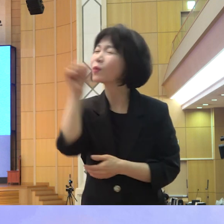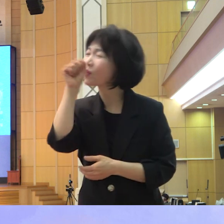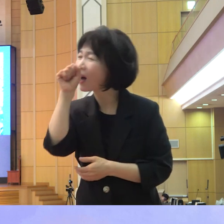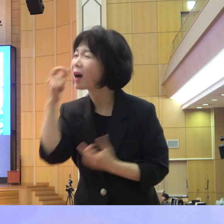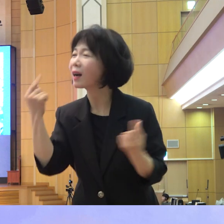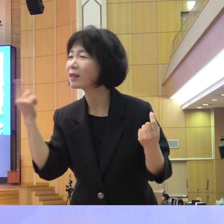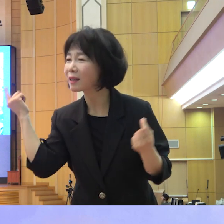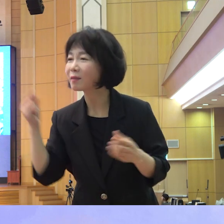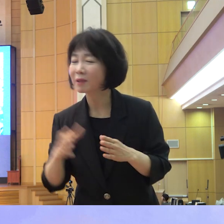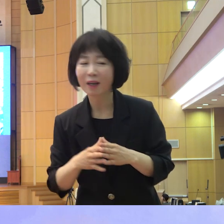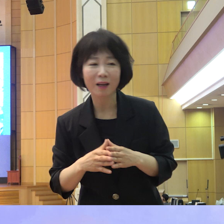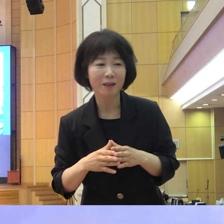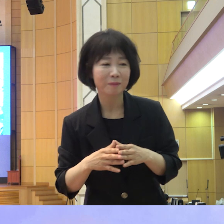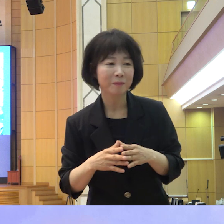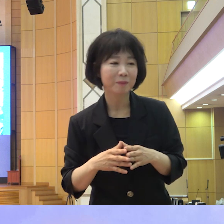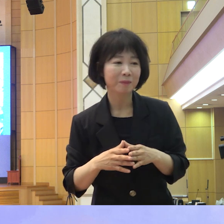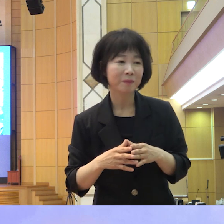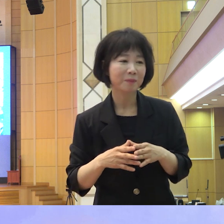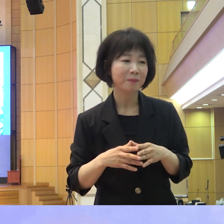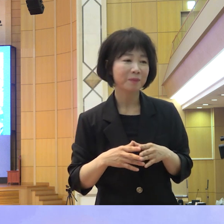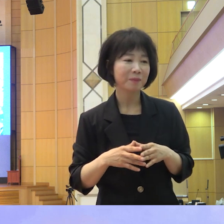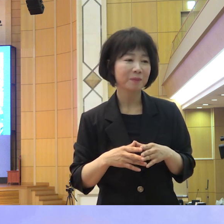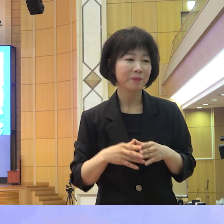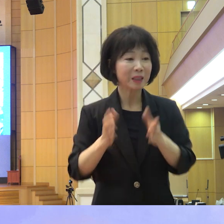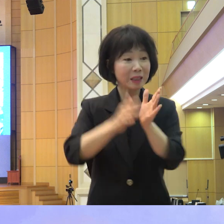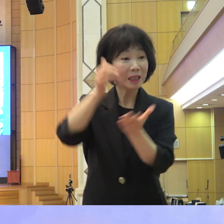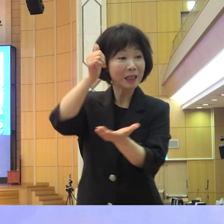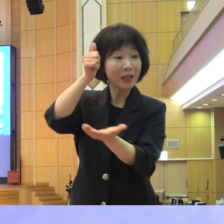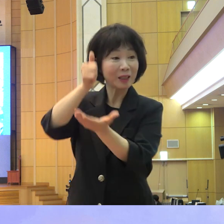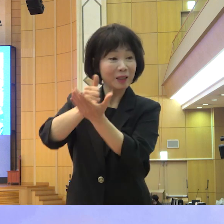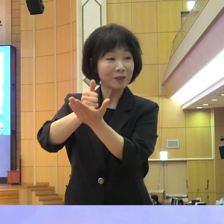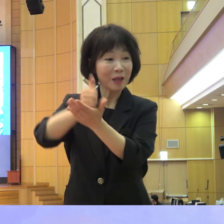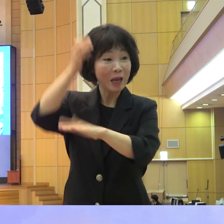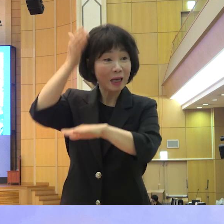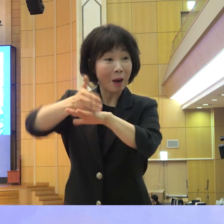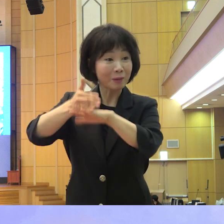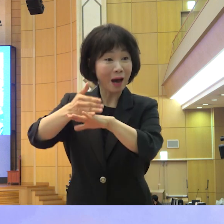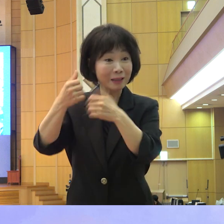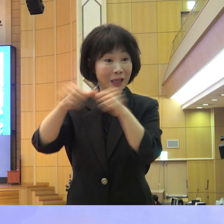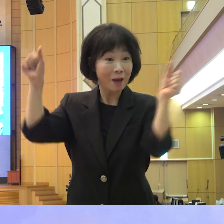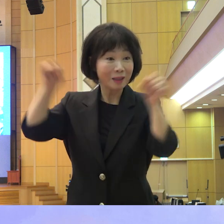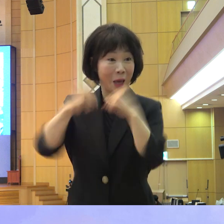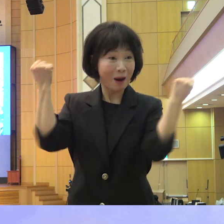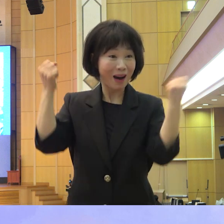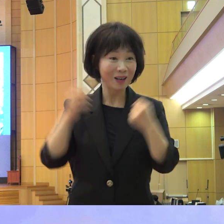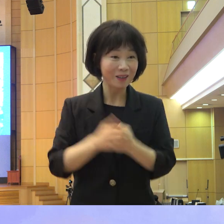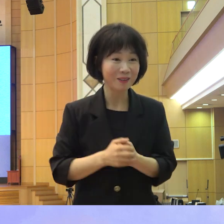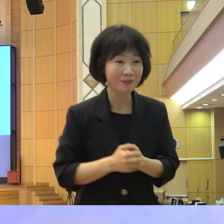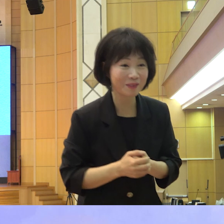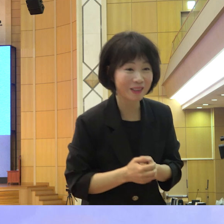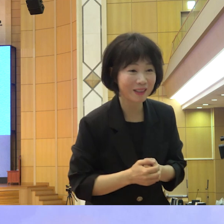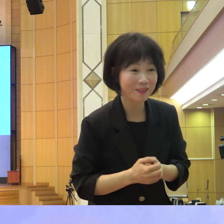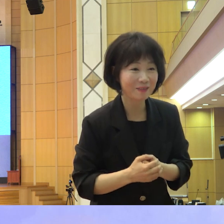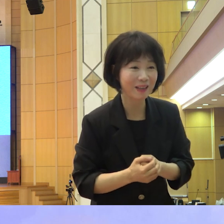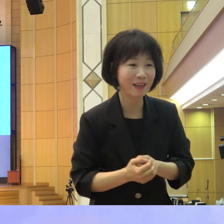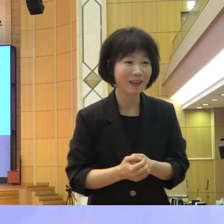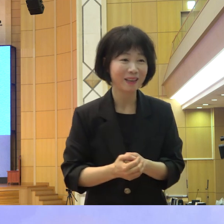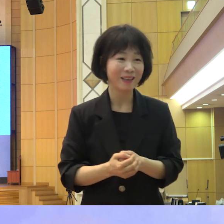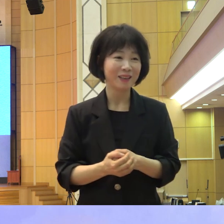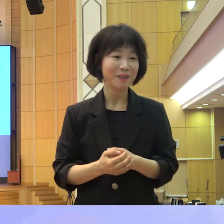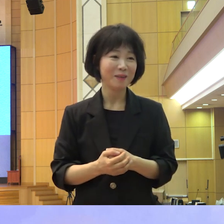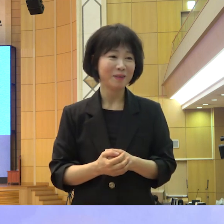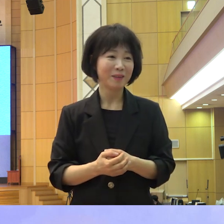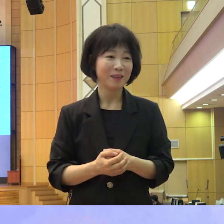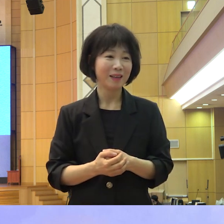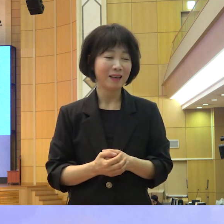전에 여러분들에게 우리 가정 기도회 하라 이렇게 말씀을 드렸잖아요. 왜 말 안 하는데 자꾸 먼저 띄워줘. 우리 호흡